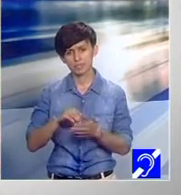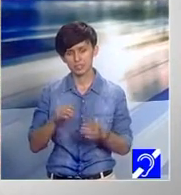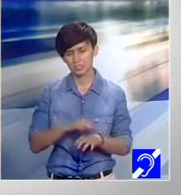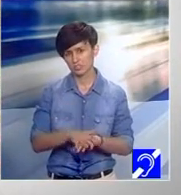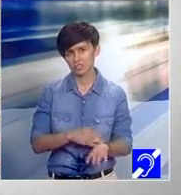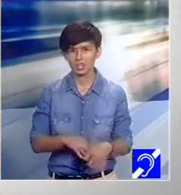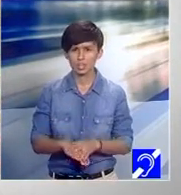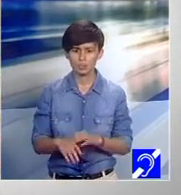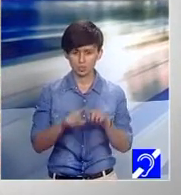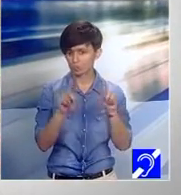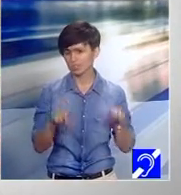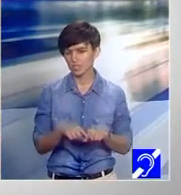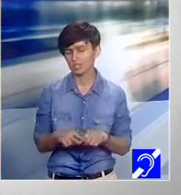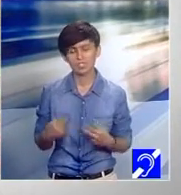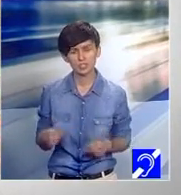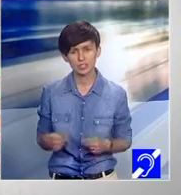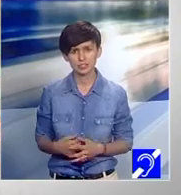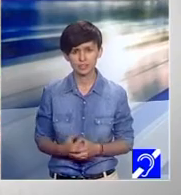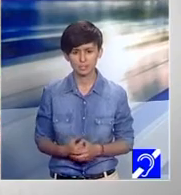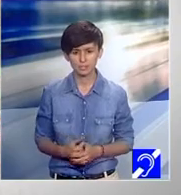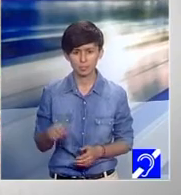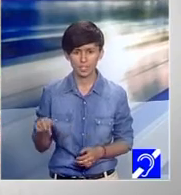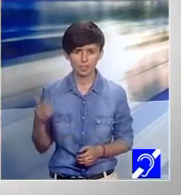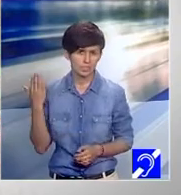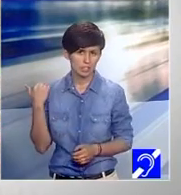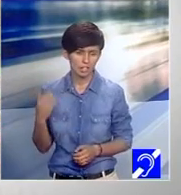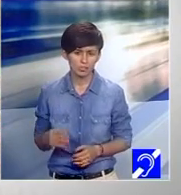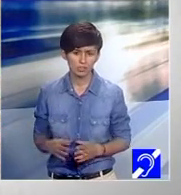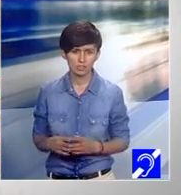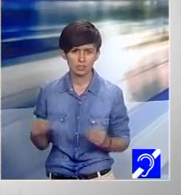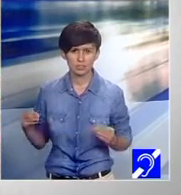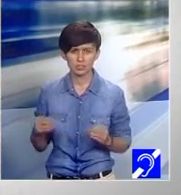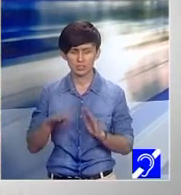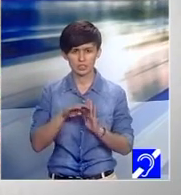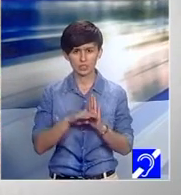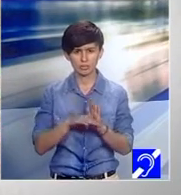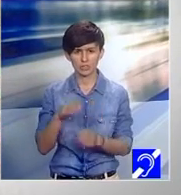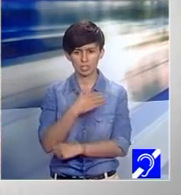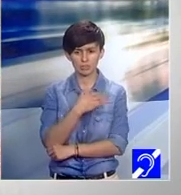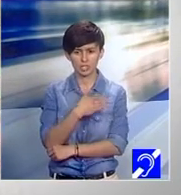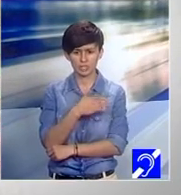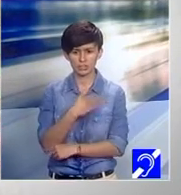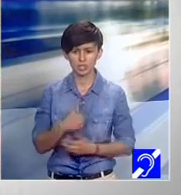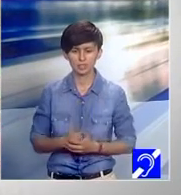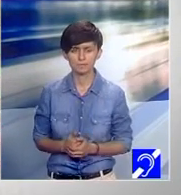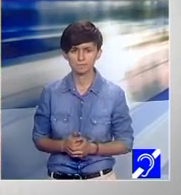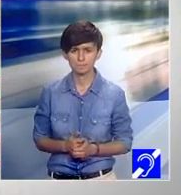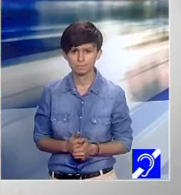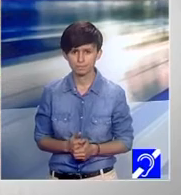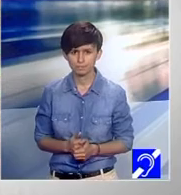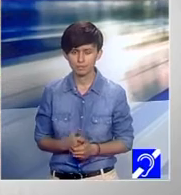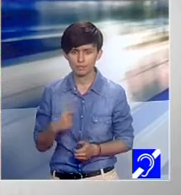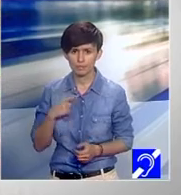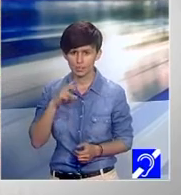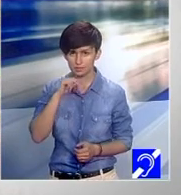să lucrăm probele și așa mai departe. Și astea au fost scoase din programul național. Ca să nu mai vorbesc de faptul că există și vorba de, este